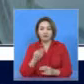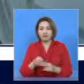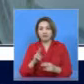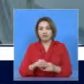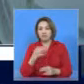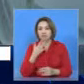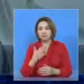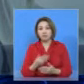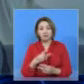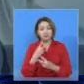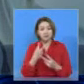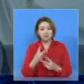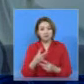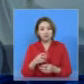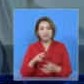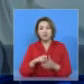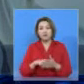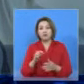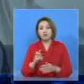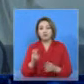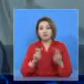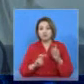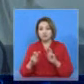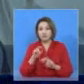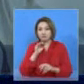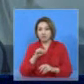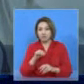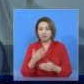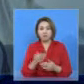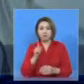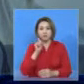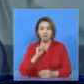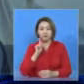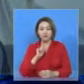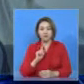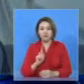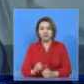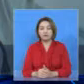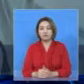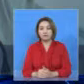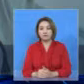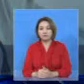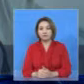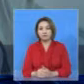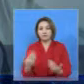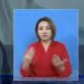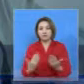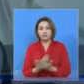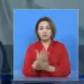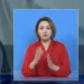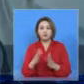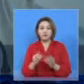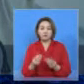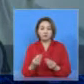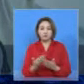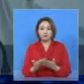национальный проект обсуждается на уровне экспертов, специалистов. Пока очень преждевременно говорить о новых мерах субсидий,